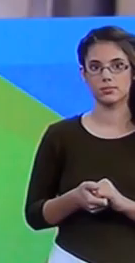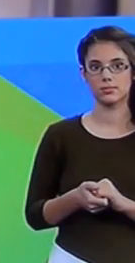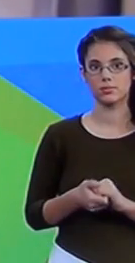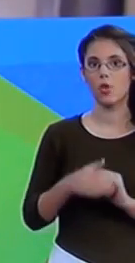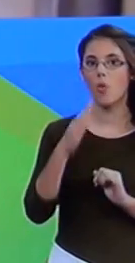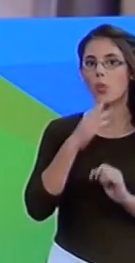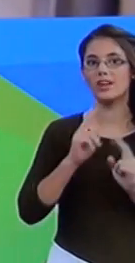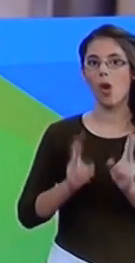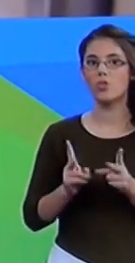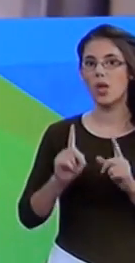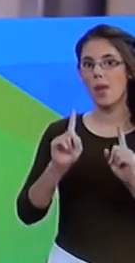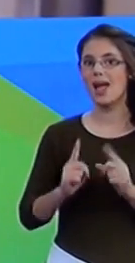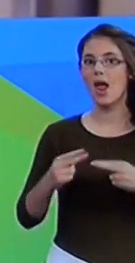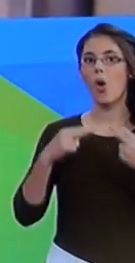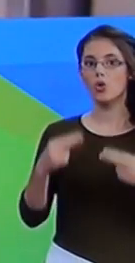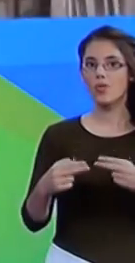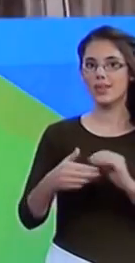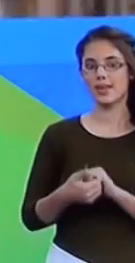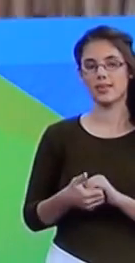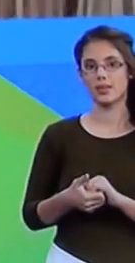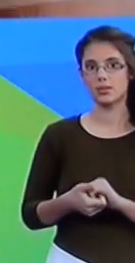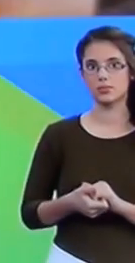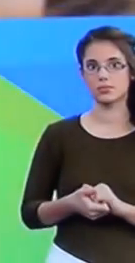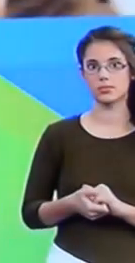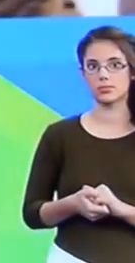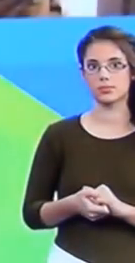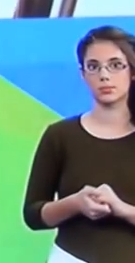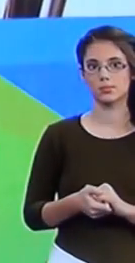A Futrinka utcai megálló következik.